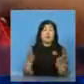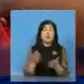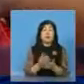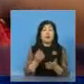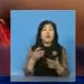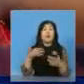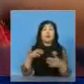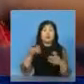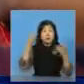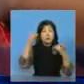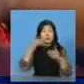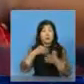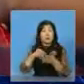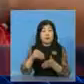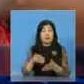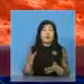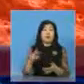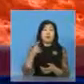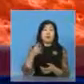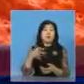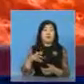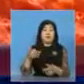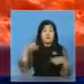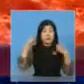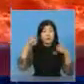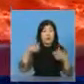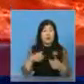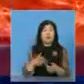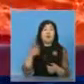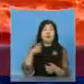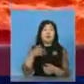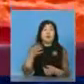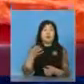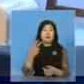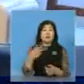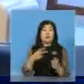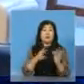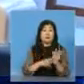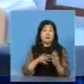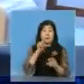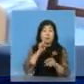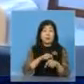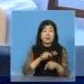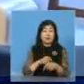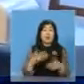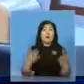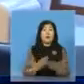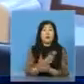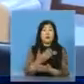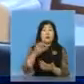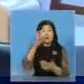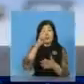головы крупного рогатого скота, 132 головы мелкого рогатого скота, 1437 птиц. Для получения обновленной государственной